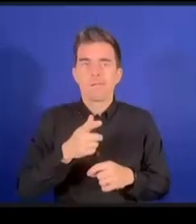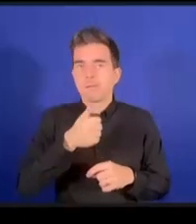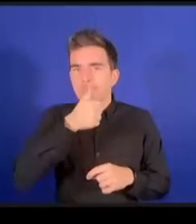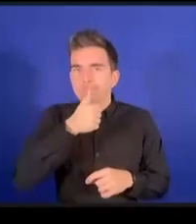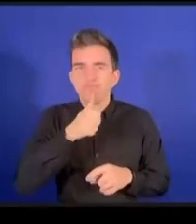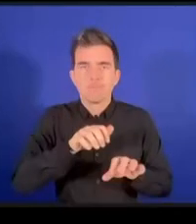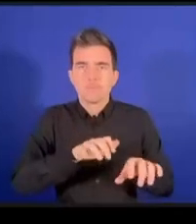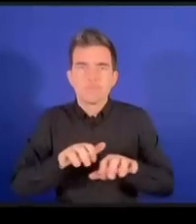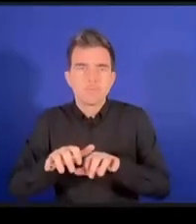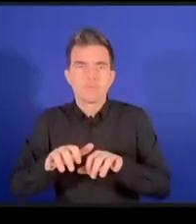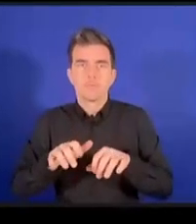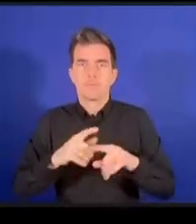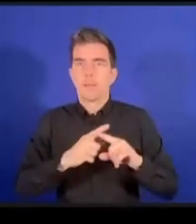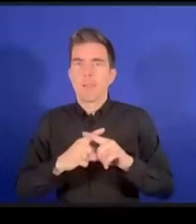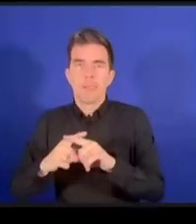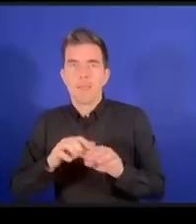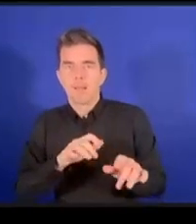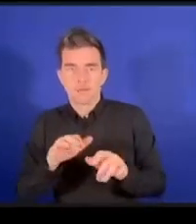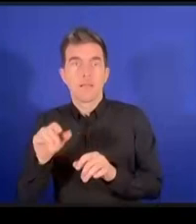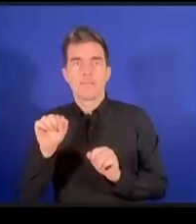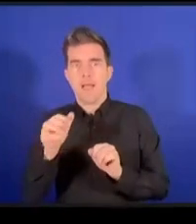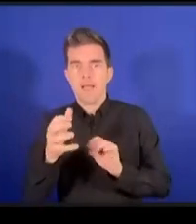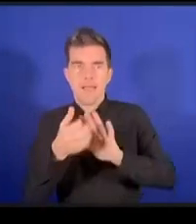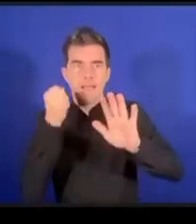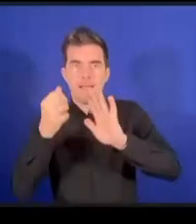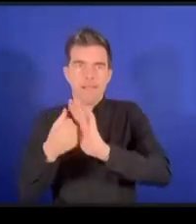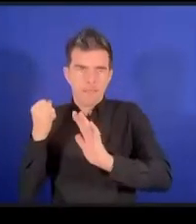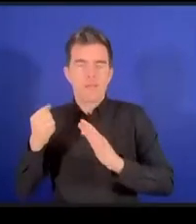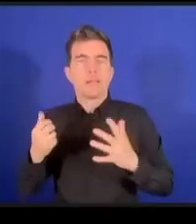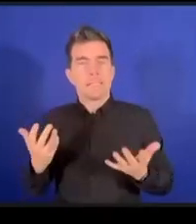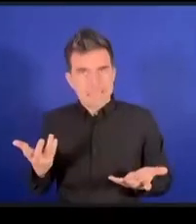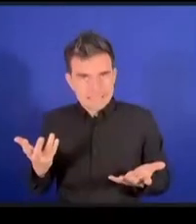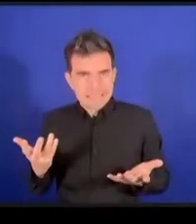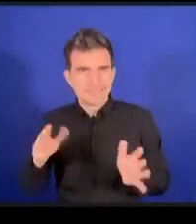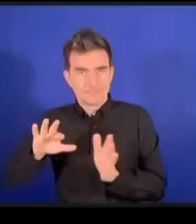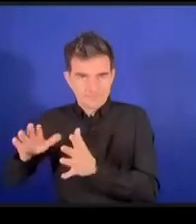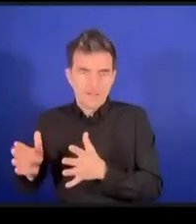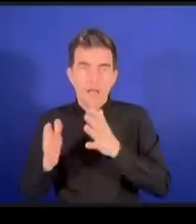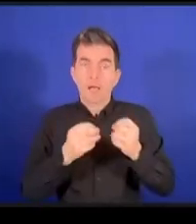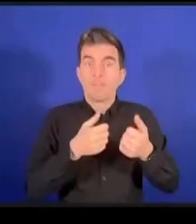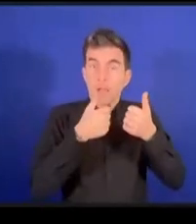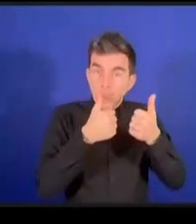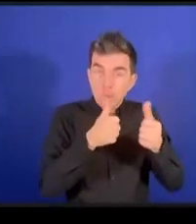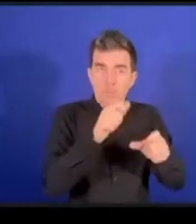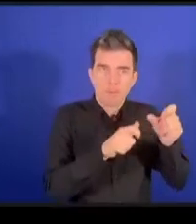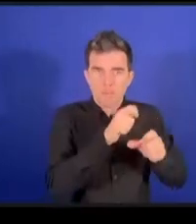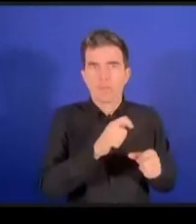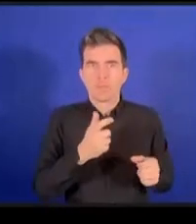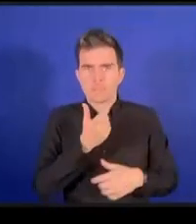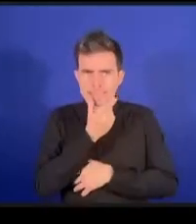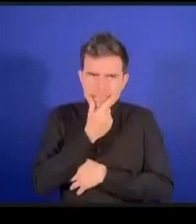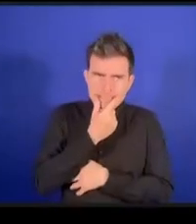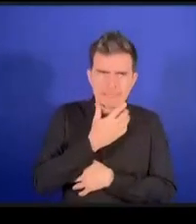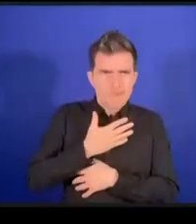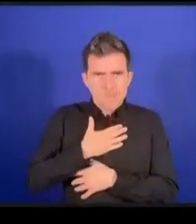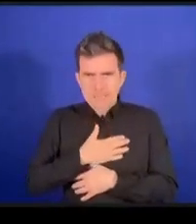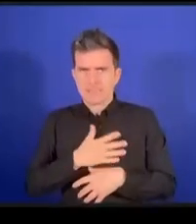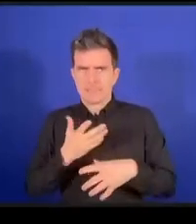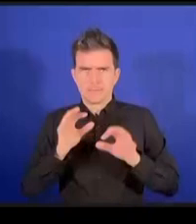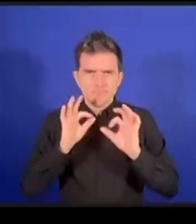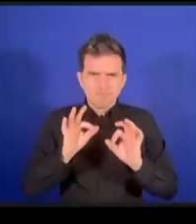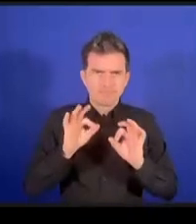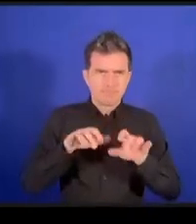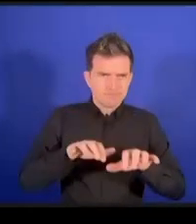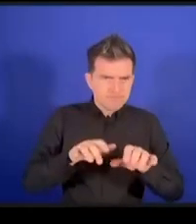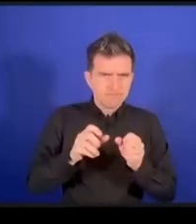искусственного интеллекта взламывать пароли и даже видео пароли которую